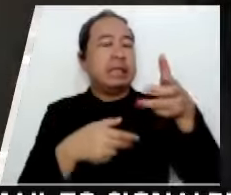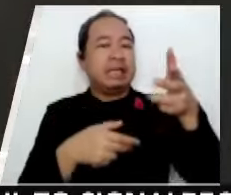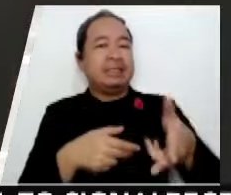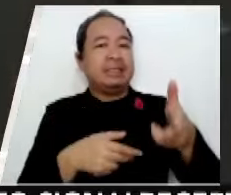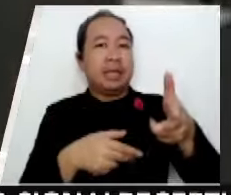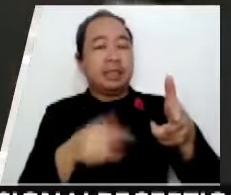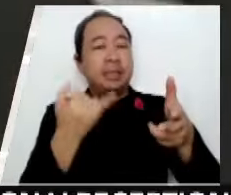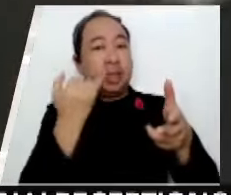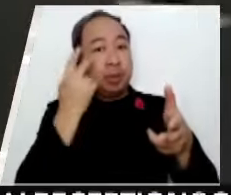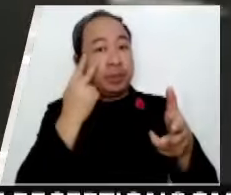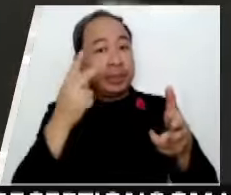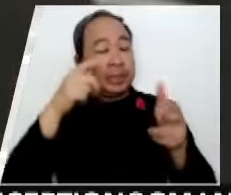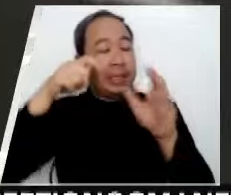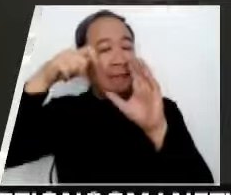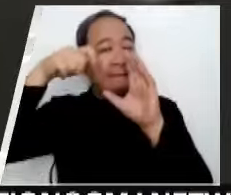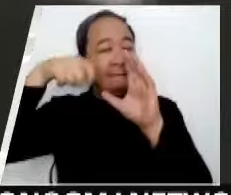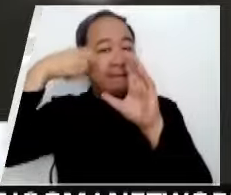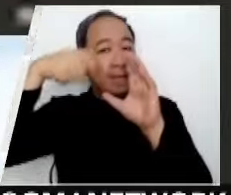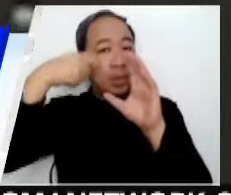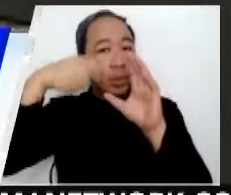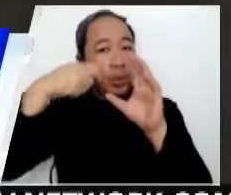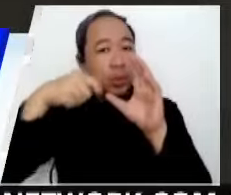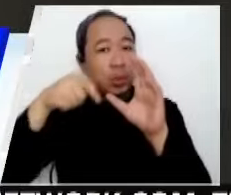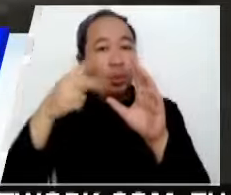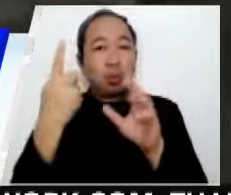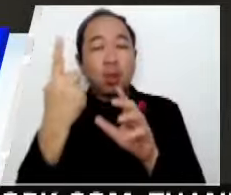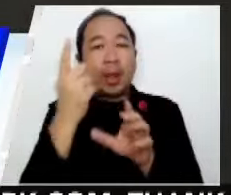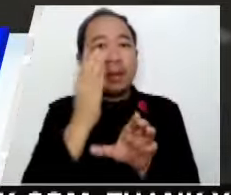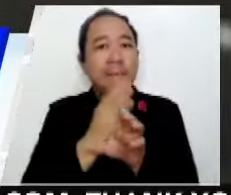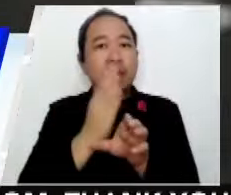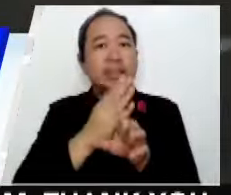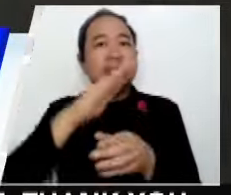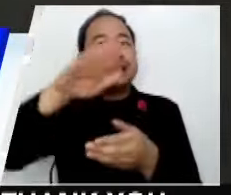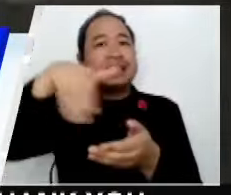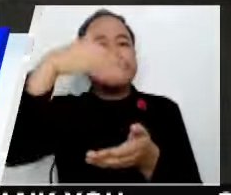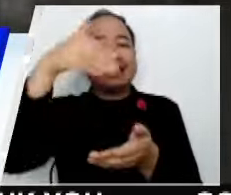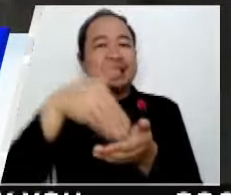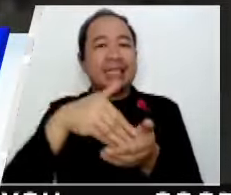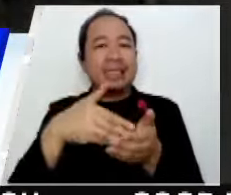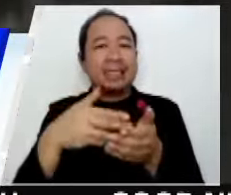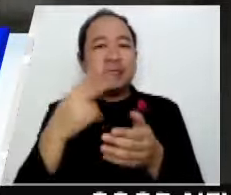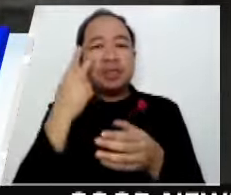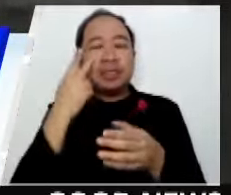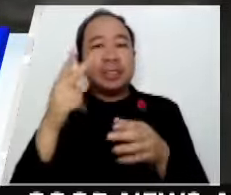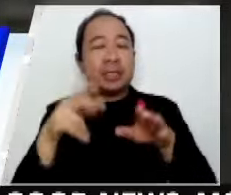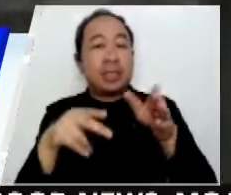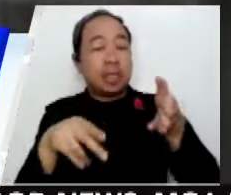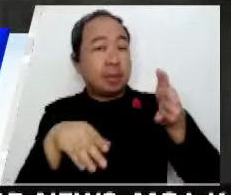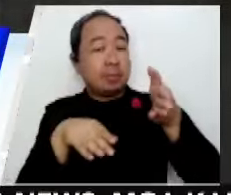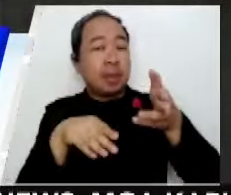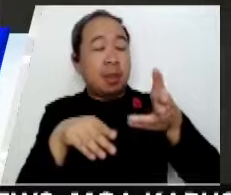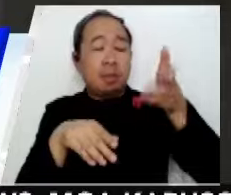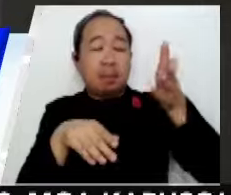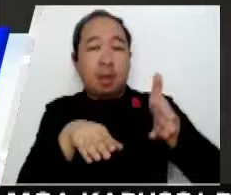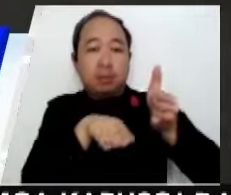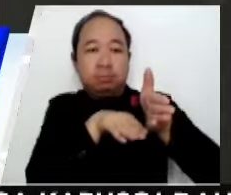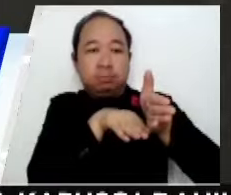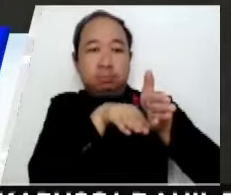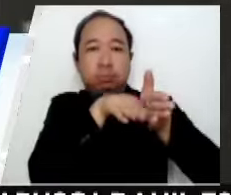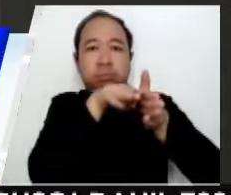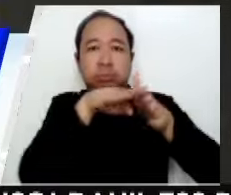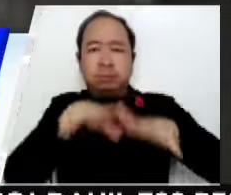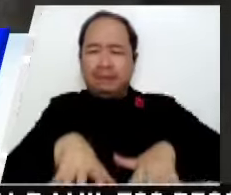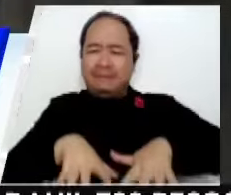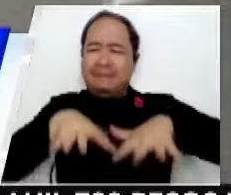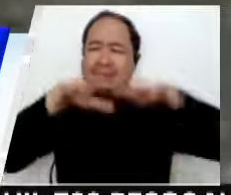gitna ng kalsada. Nasa kalahati po ng taas ng bus ang level ng baha na sinuong nito. Maya-maya pa